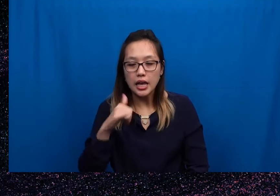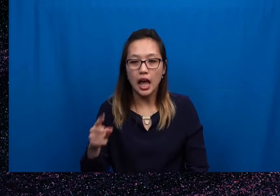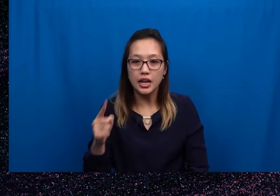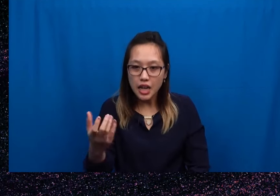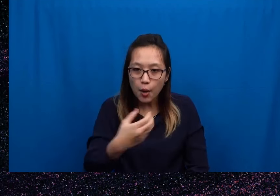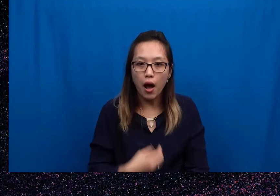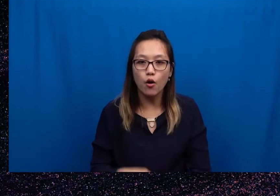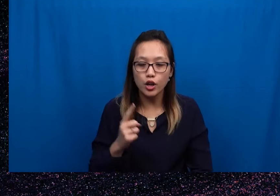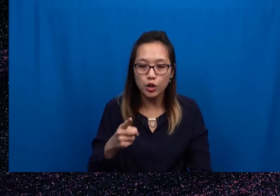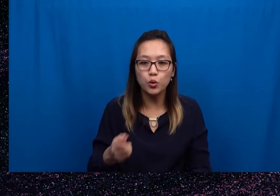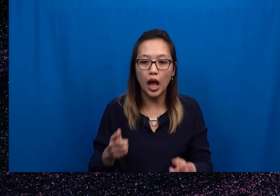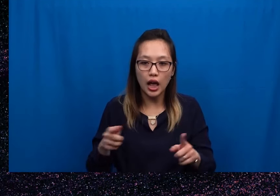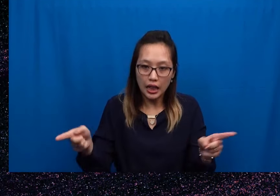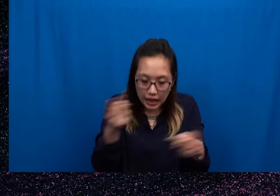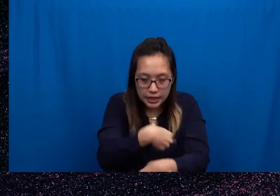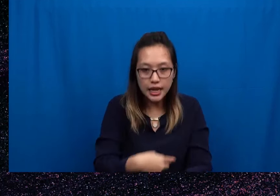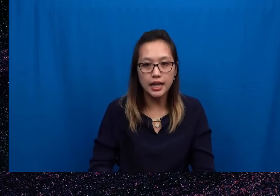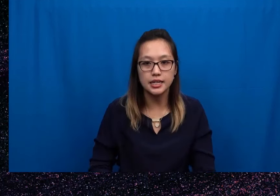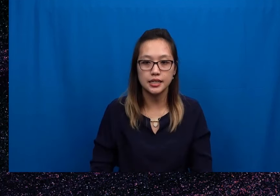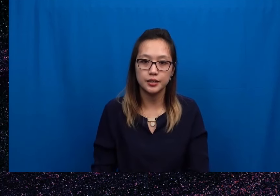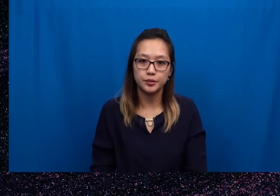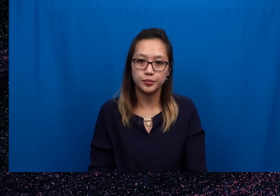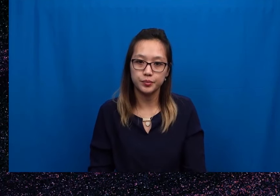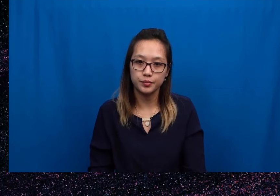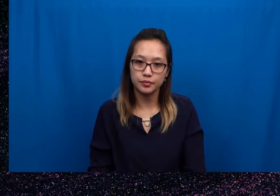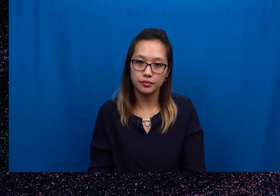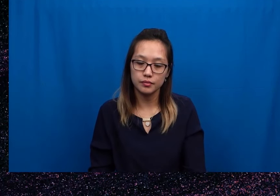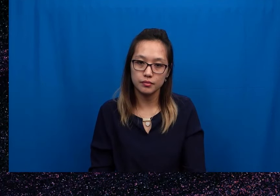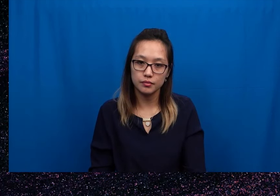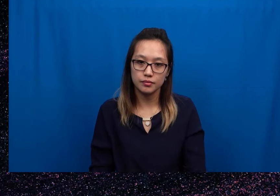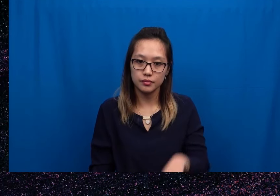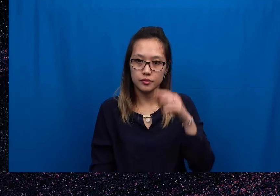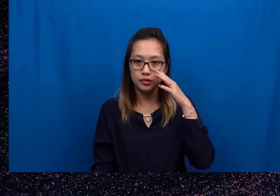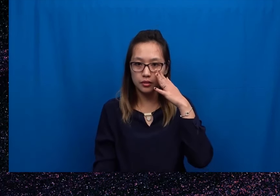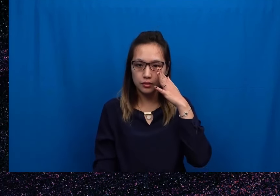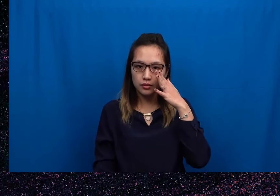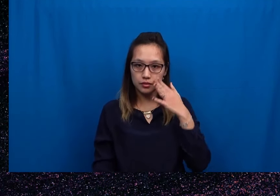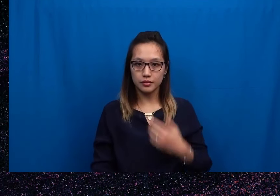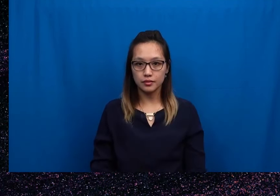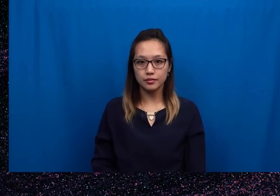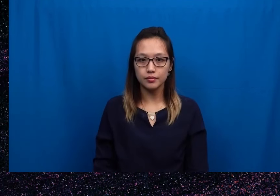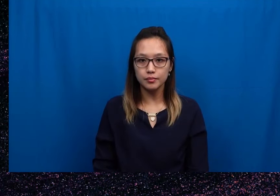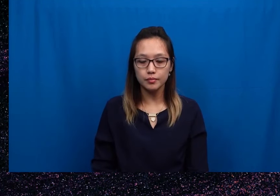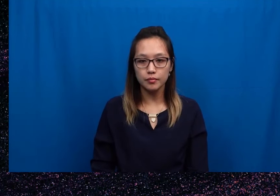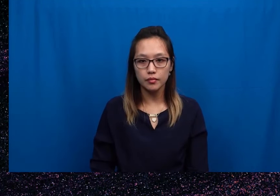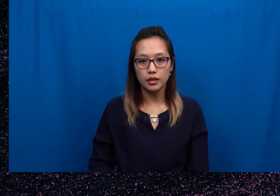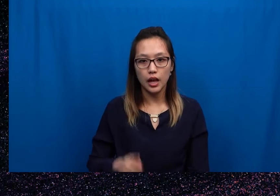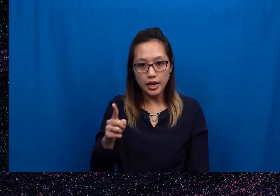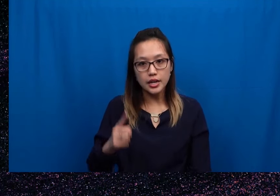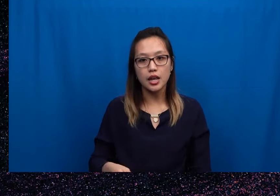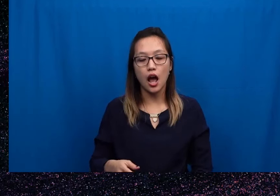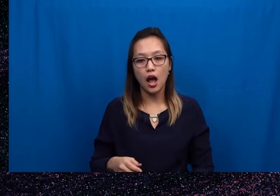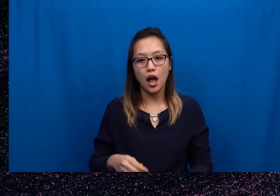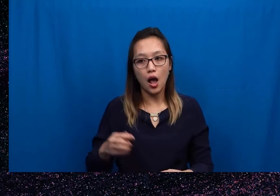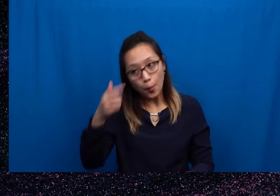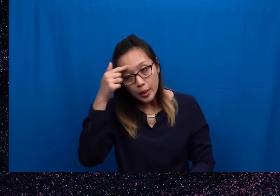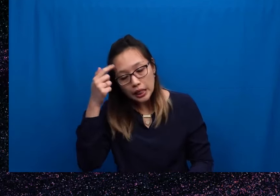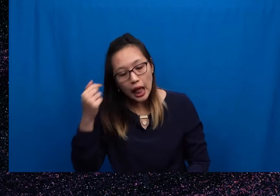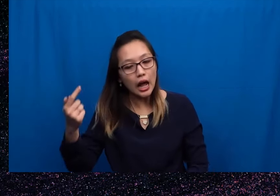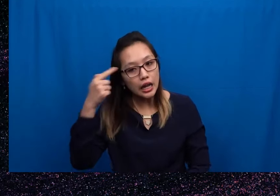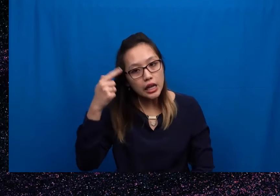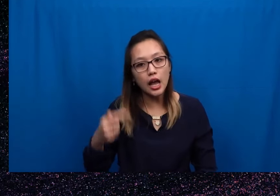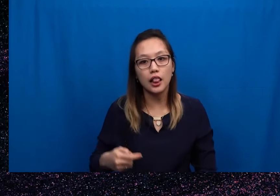Jabatan rohani, kegiatan di dalam pelayanan, menguasai hukum agama, tapi dia juga mengaku bahwa dia tidak